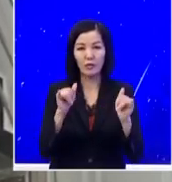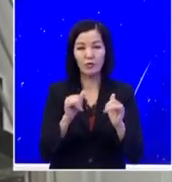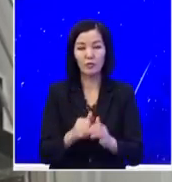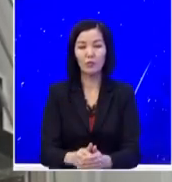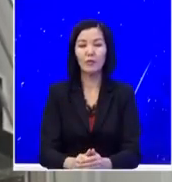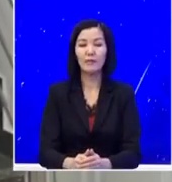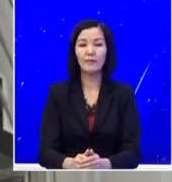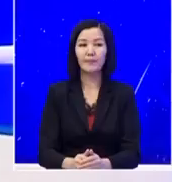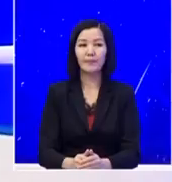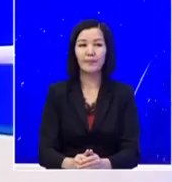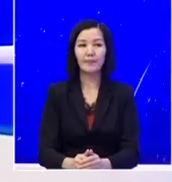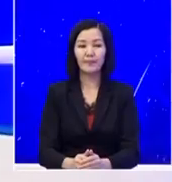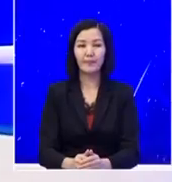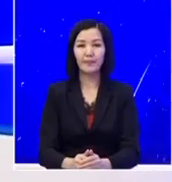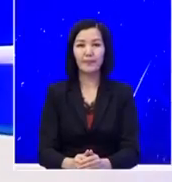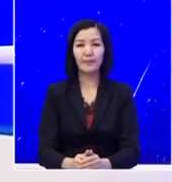табылады.